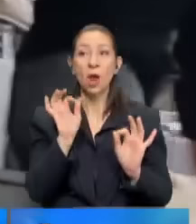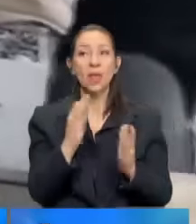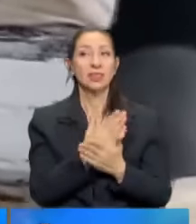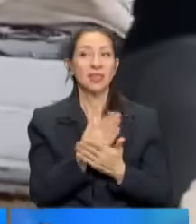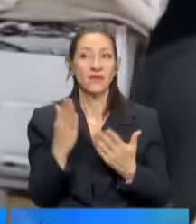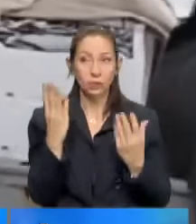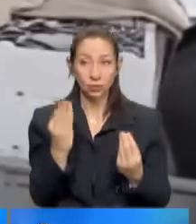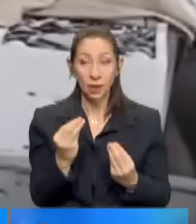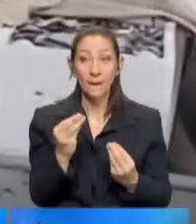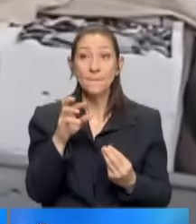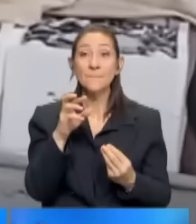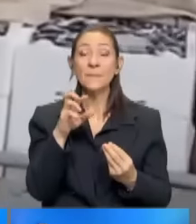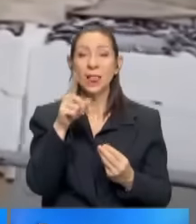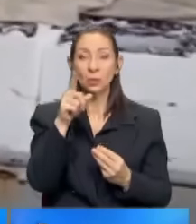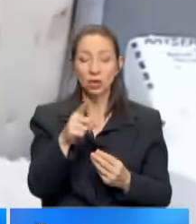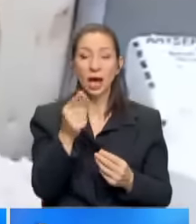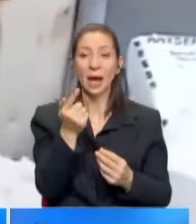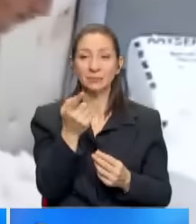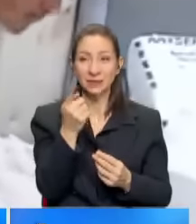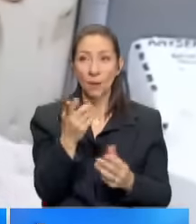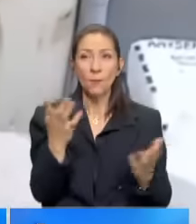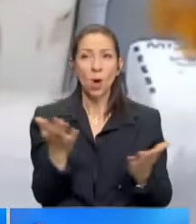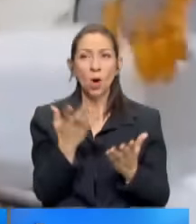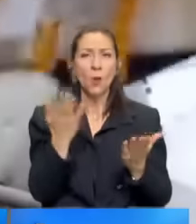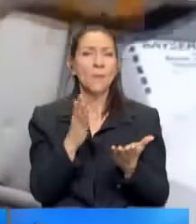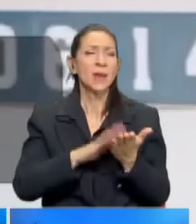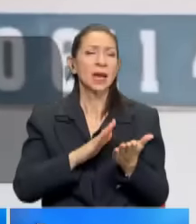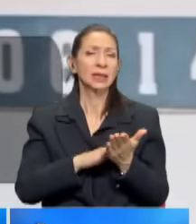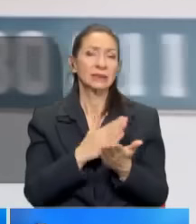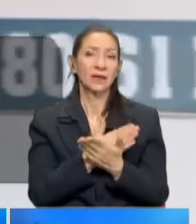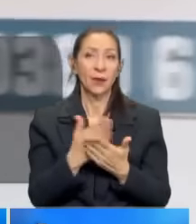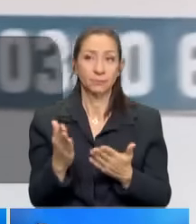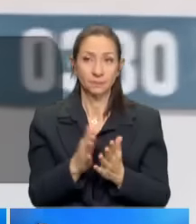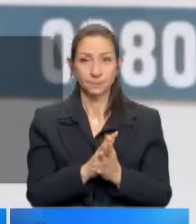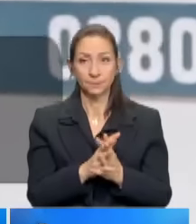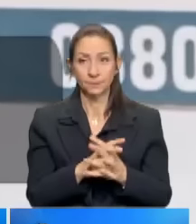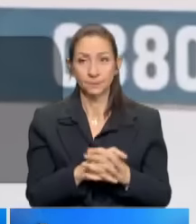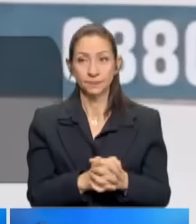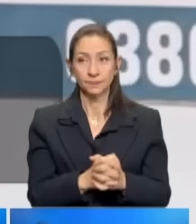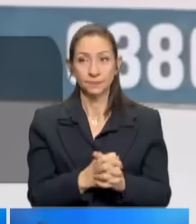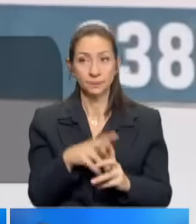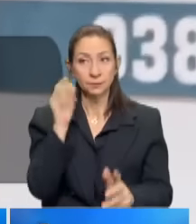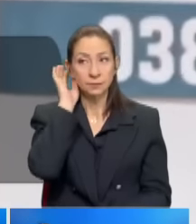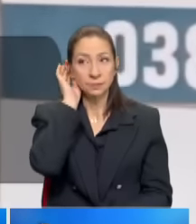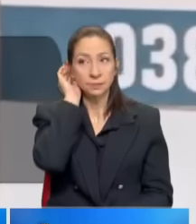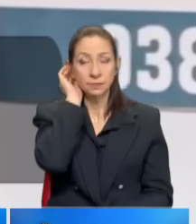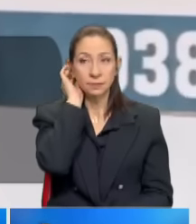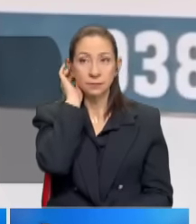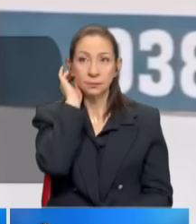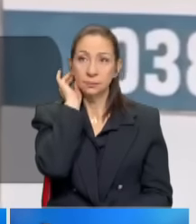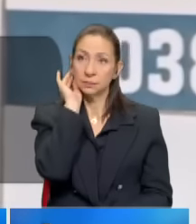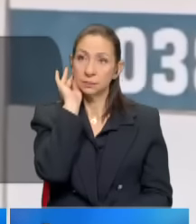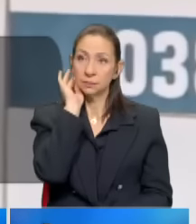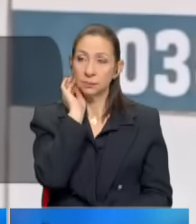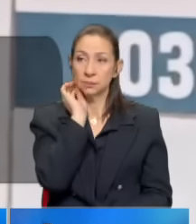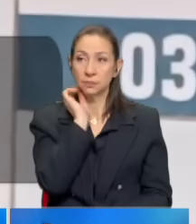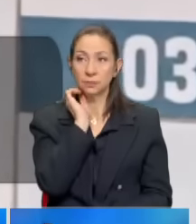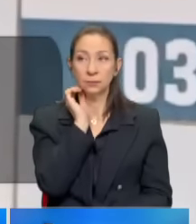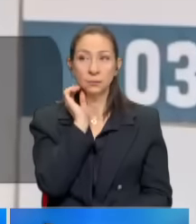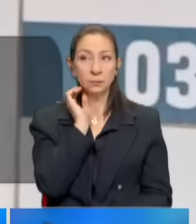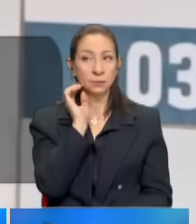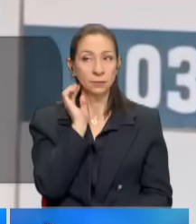devam ediyor palamutta da hamside de bolluk bereket sürüyor bu sen ham palamut herhalde azaldı O da devam